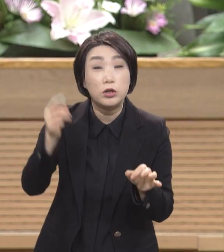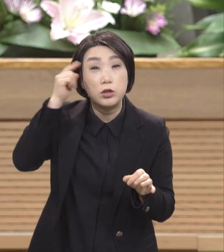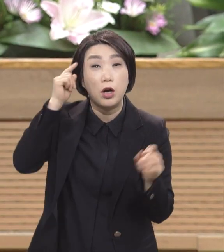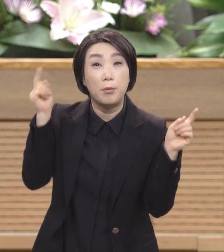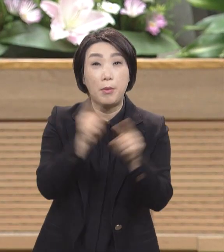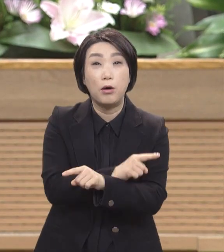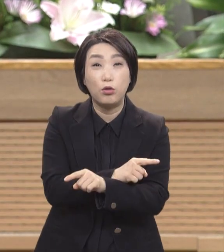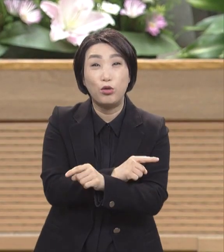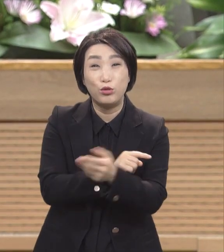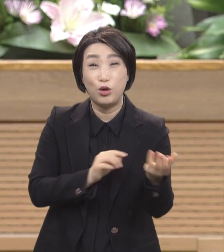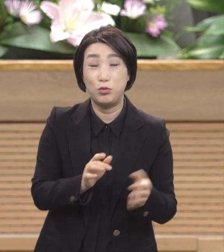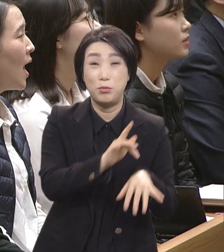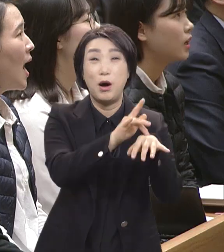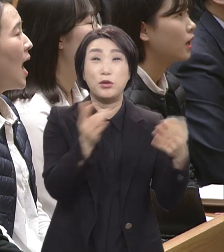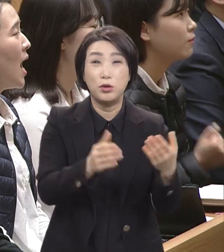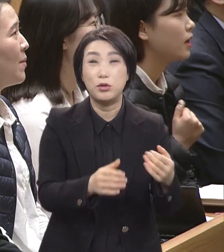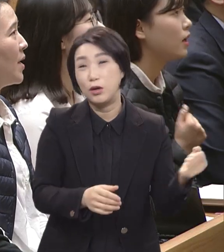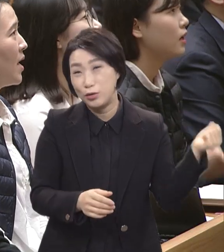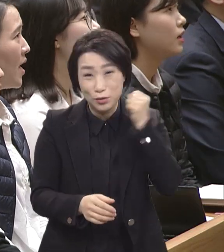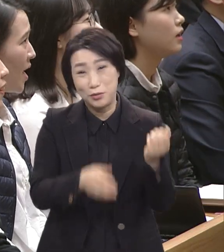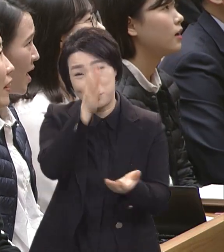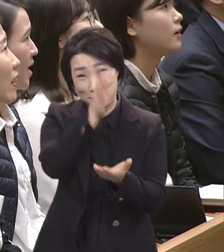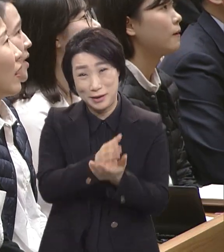우린 요놈에게 당하지 말아야 되는데